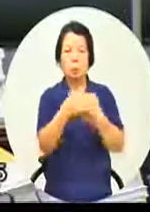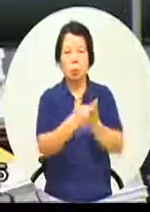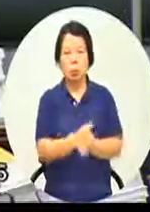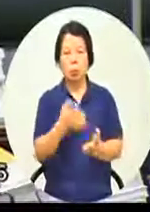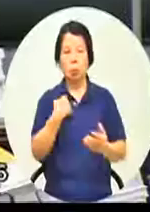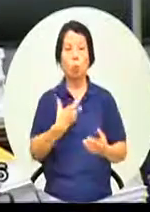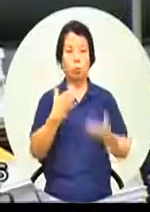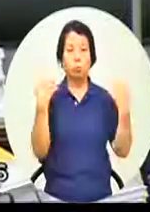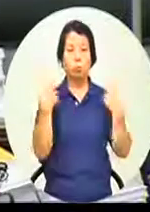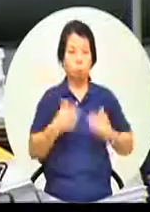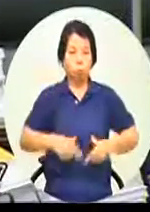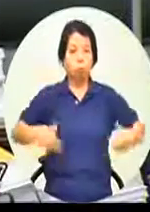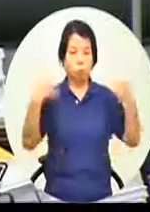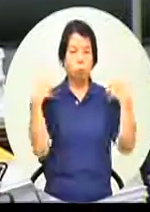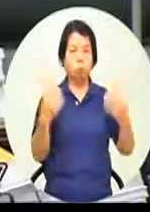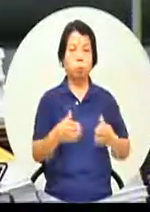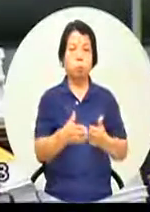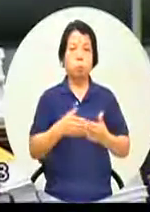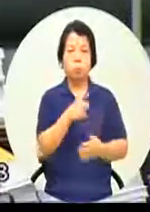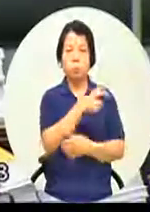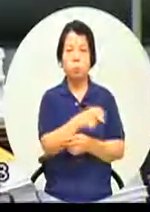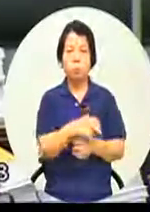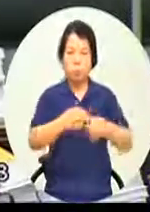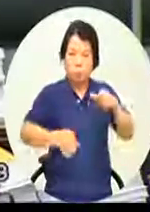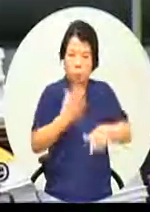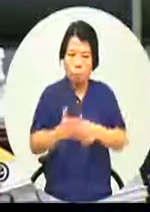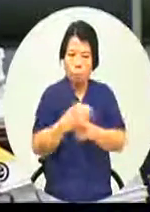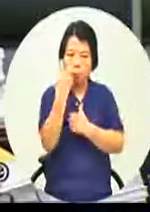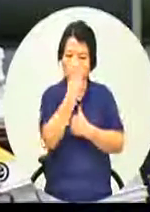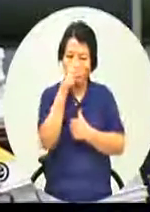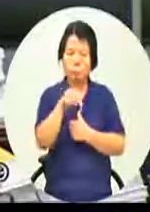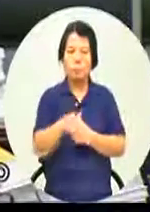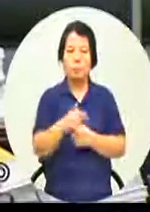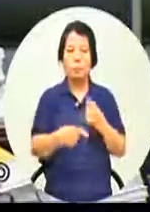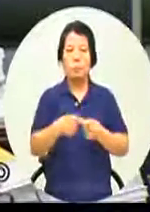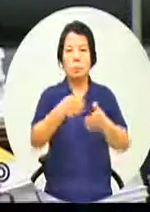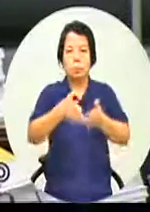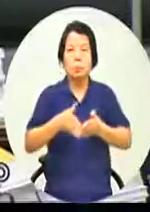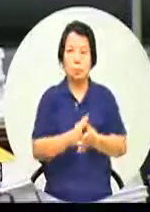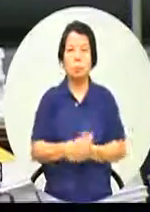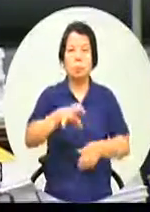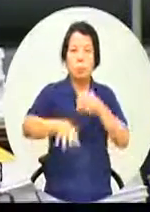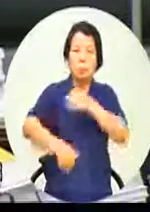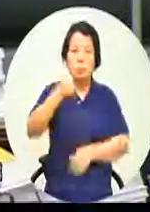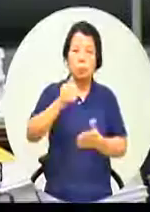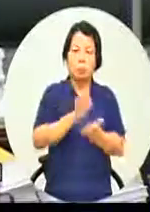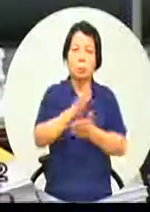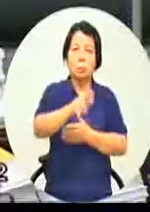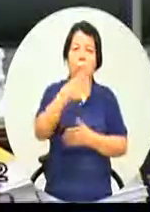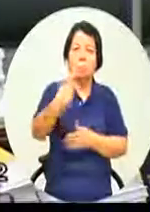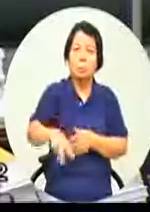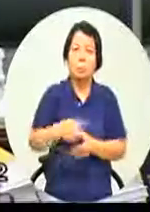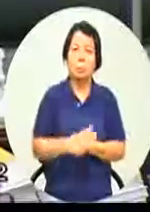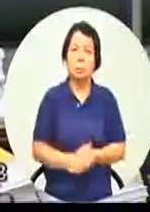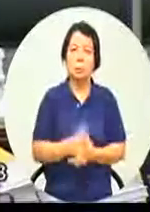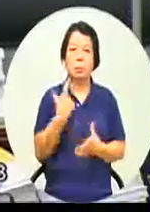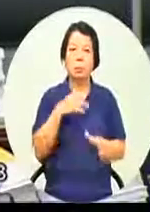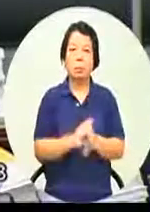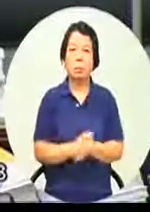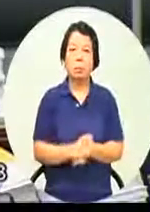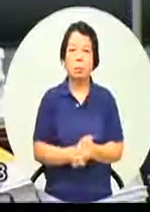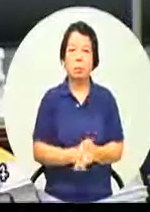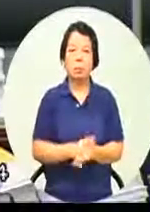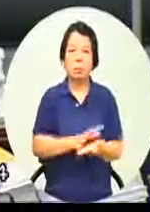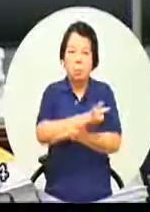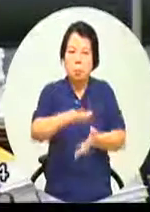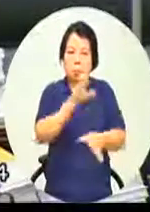是公开的接受他们的检视，好不好？啊，局长，你回答一下，如果未来还是有这种捕捉的情况实